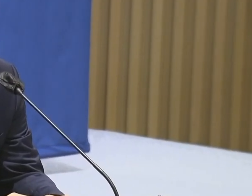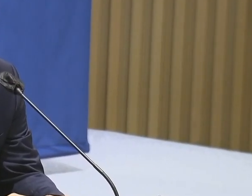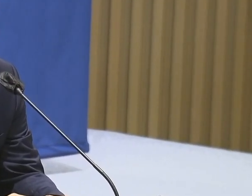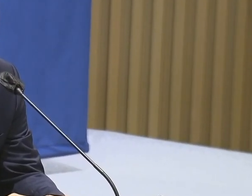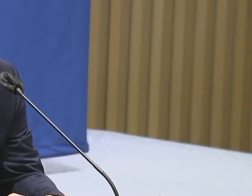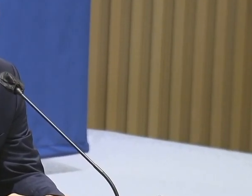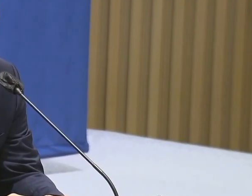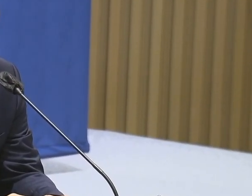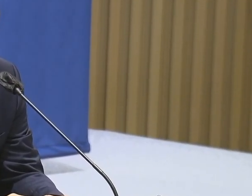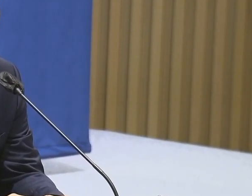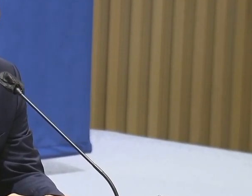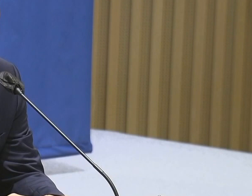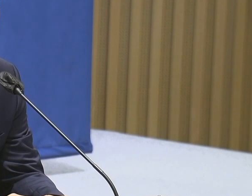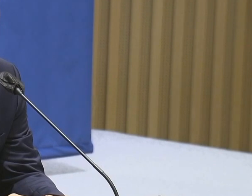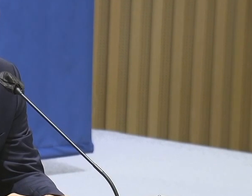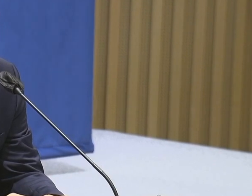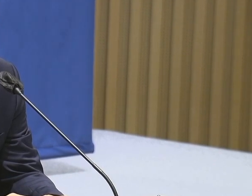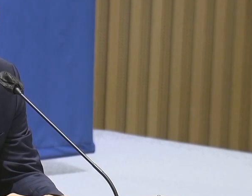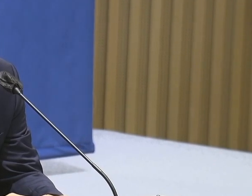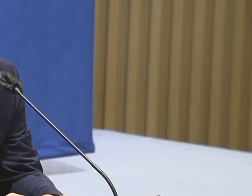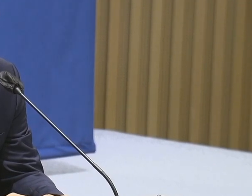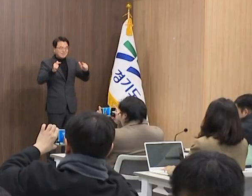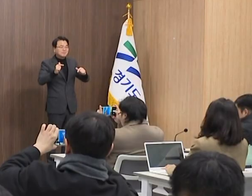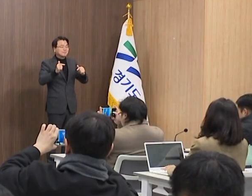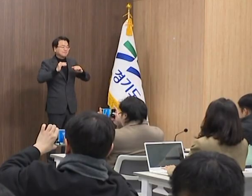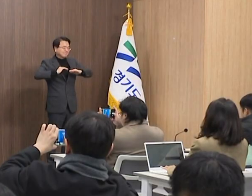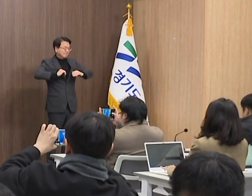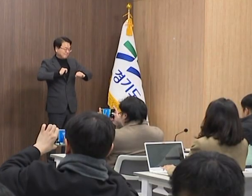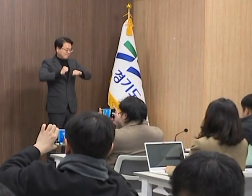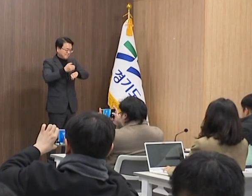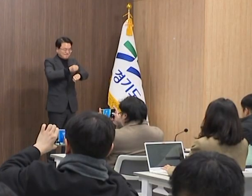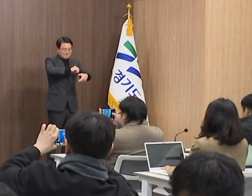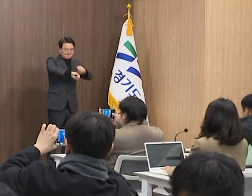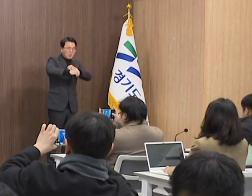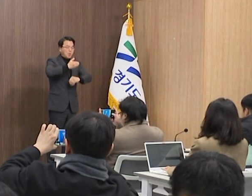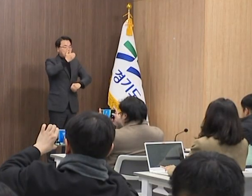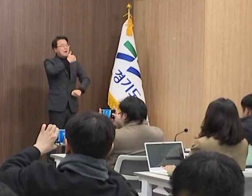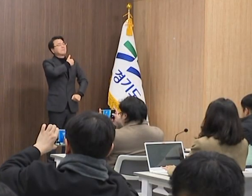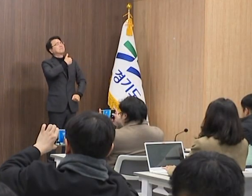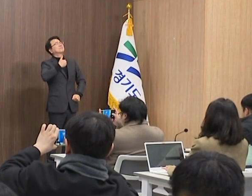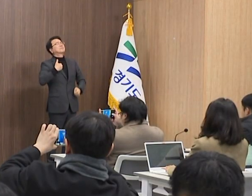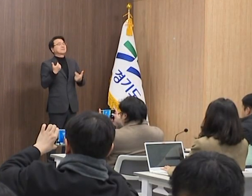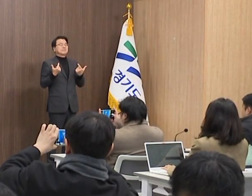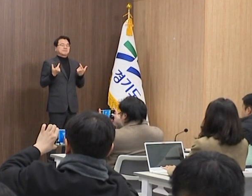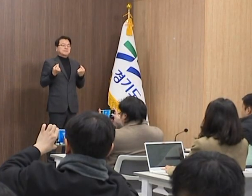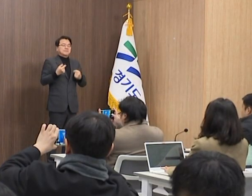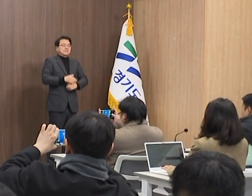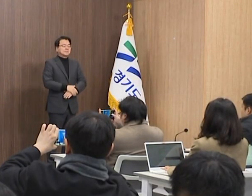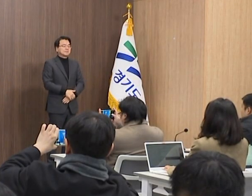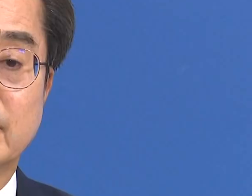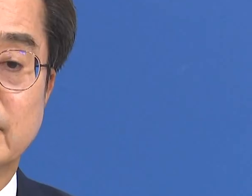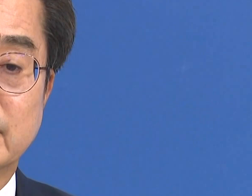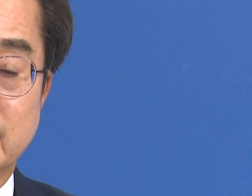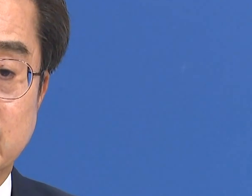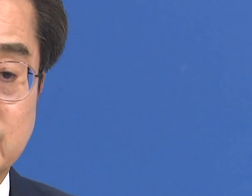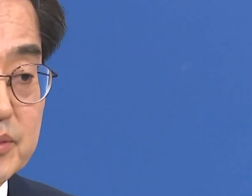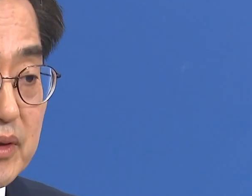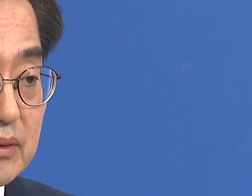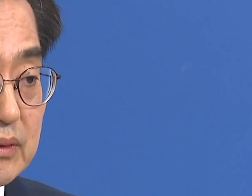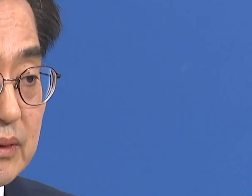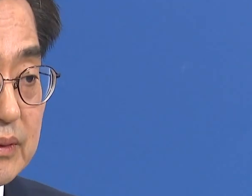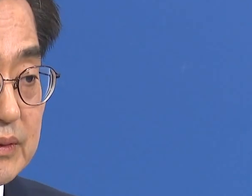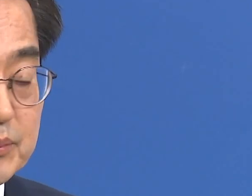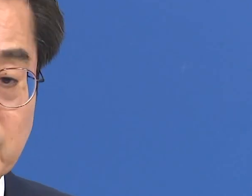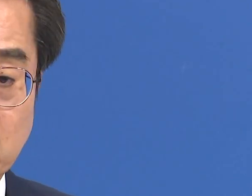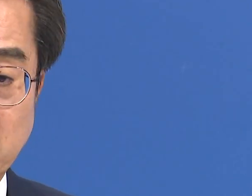선언하면서 기호 동행 카드에는 참여 거부의사를 분명히 했다고 말했 입니다 경기도는 이에 대해 각자